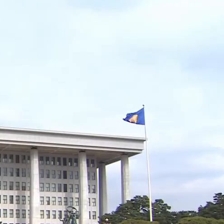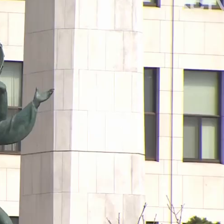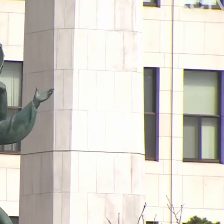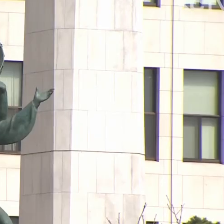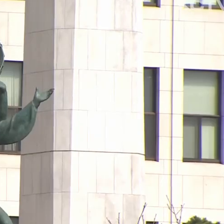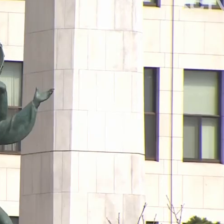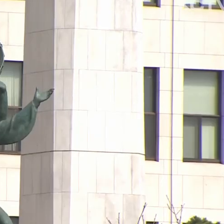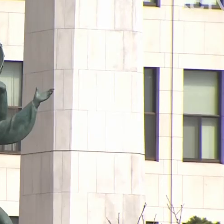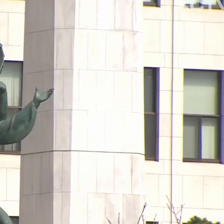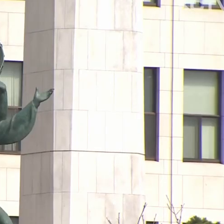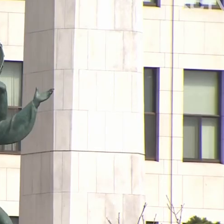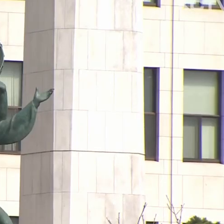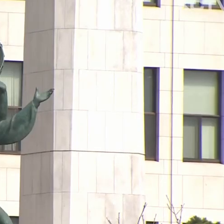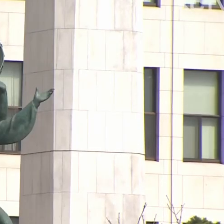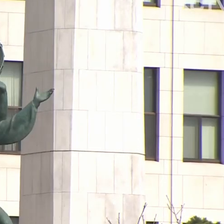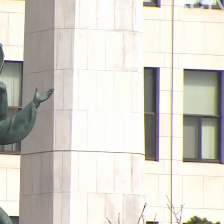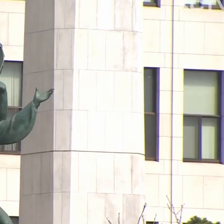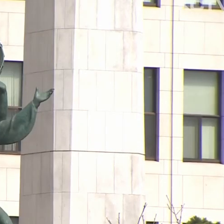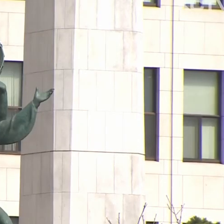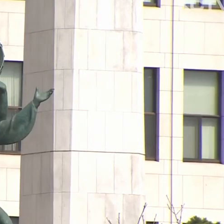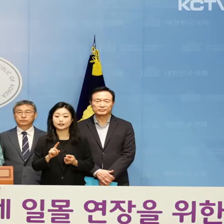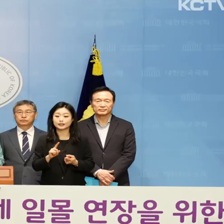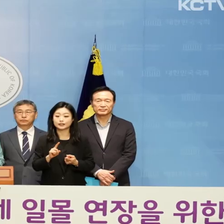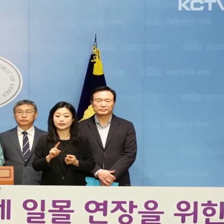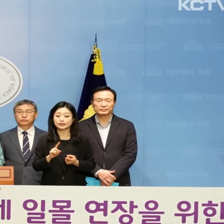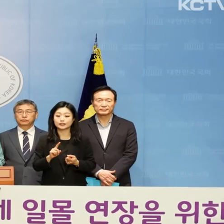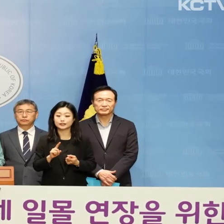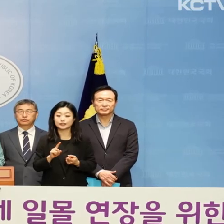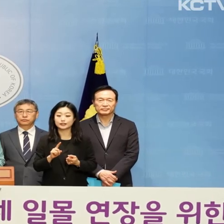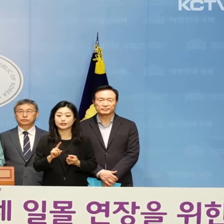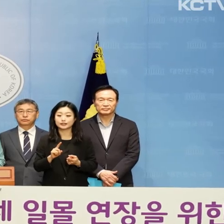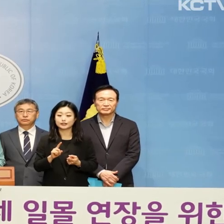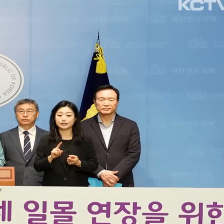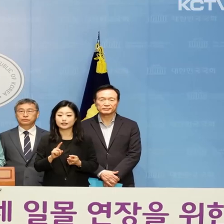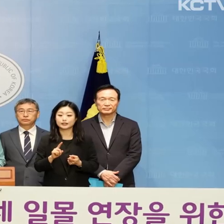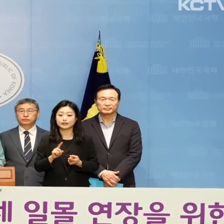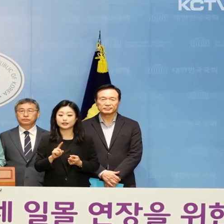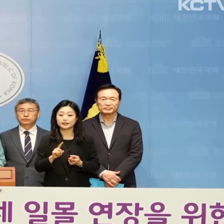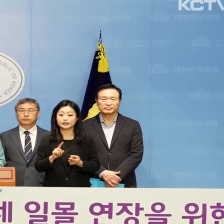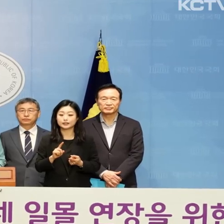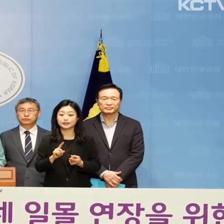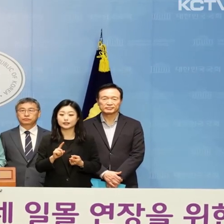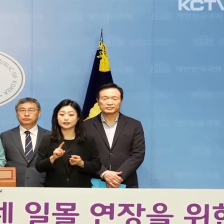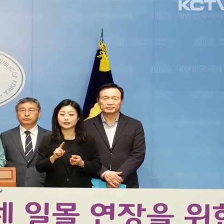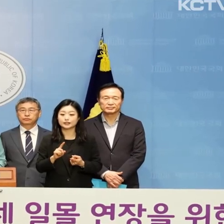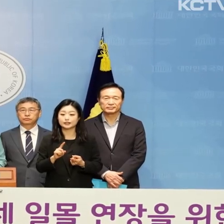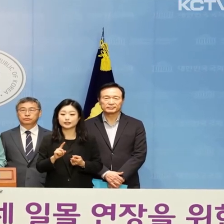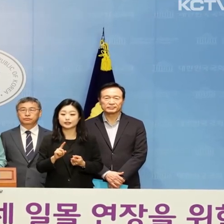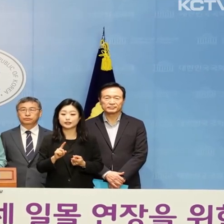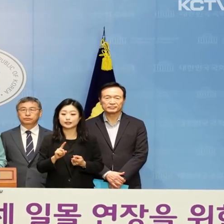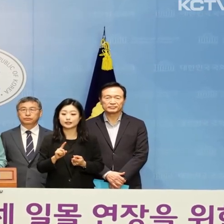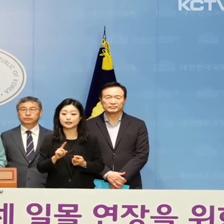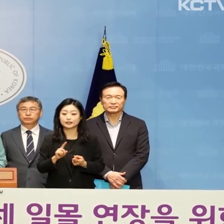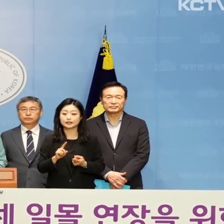분담 비율에 대한 정치권의 협의도 좀처럼 속도를 내지 못하면서 지방 교육 재정을